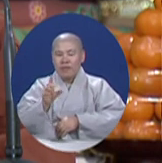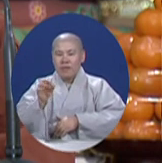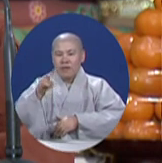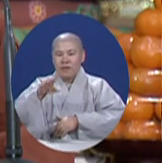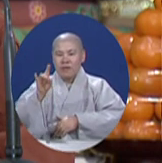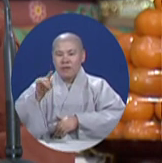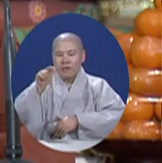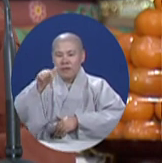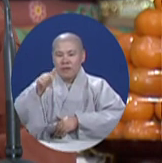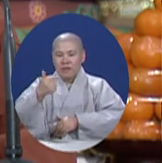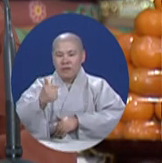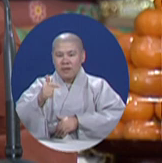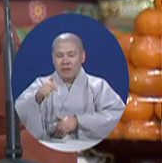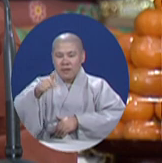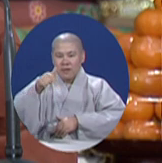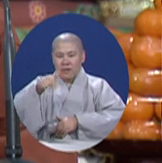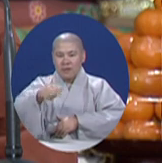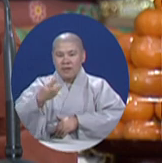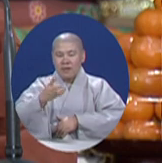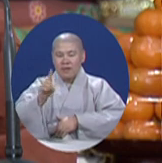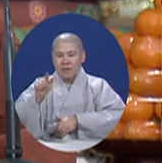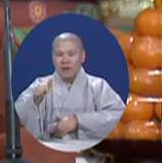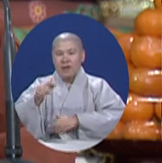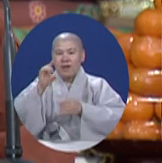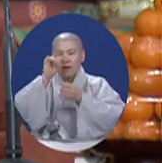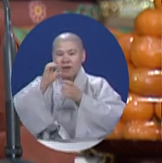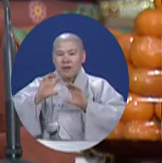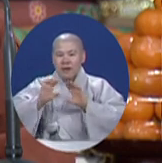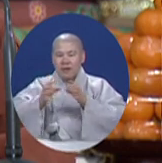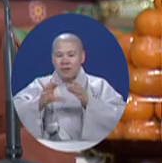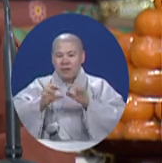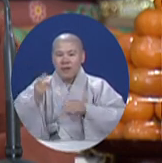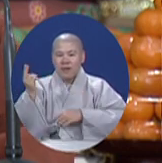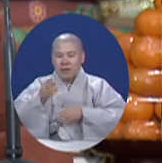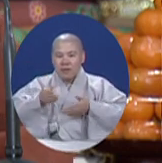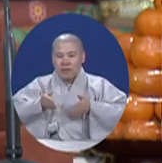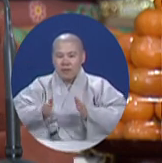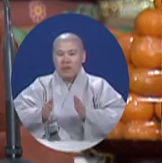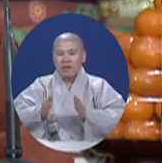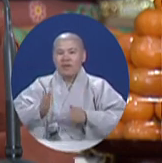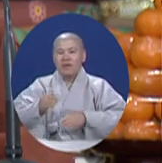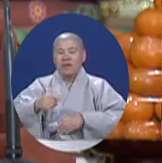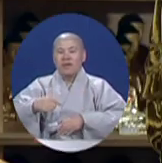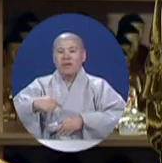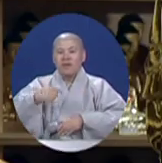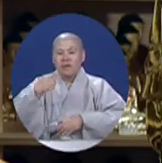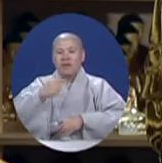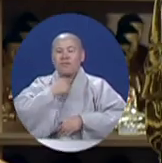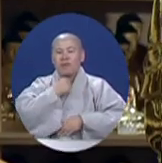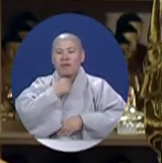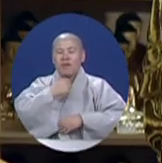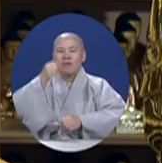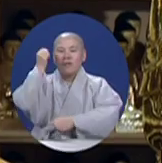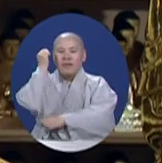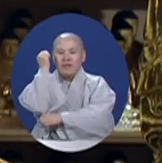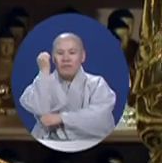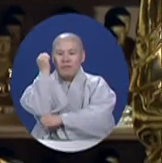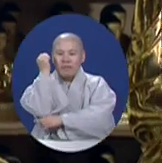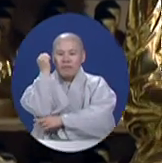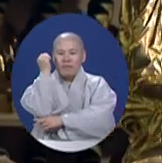왕생극락, 극락세계에 왕생하는 게 내생의 염원인데, 또 이제 근본적인